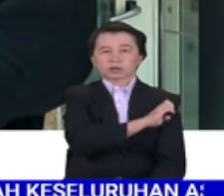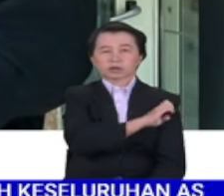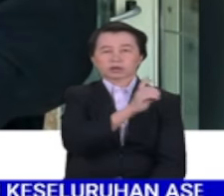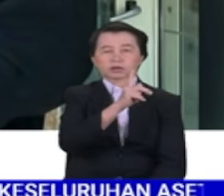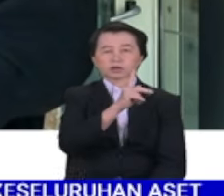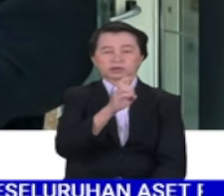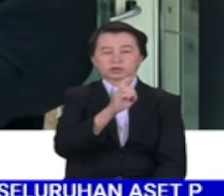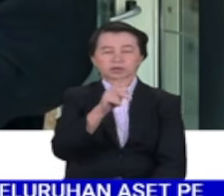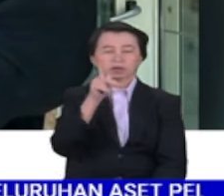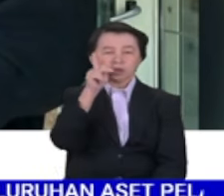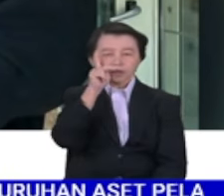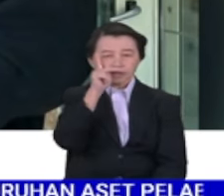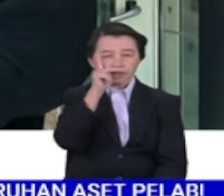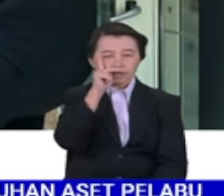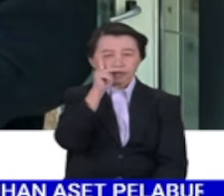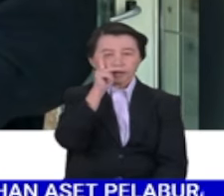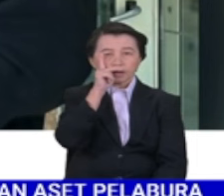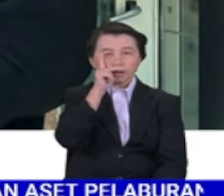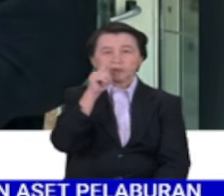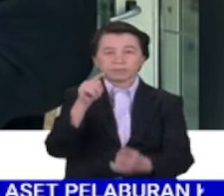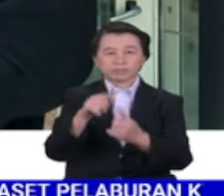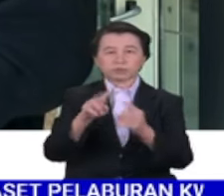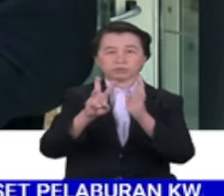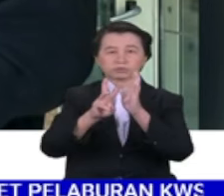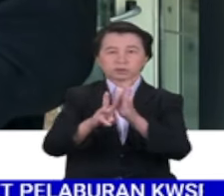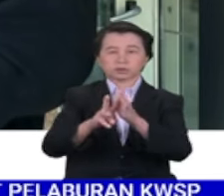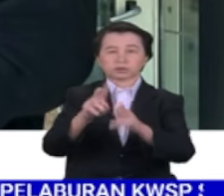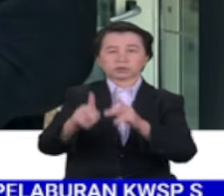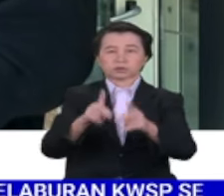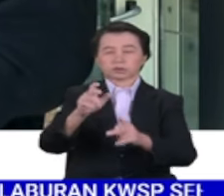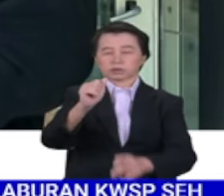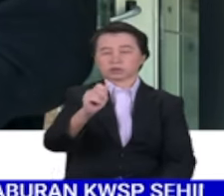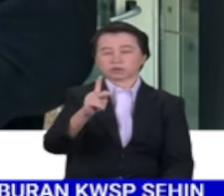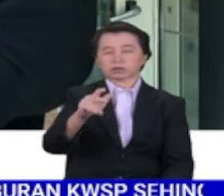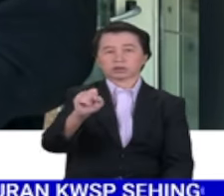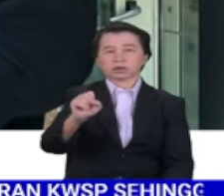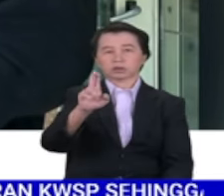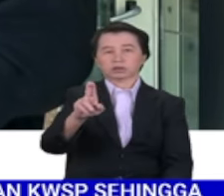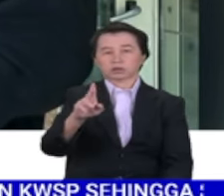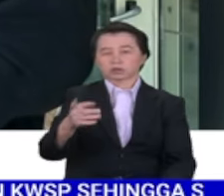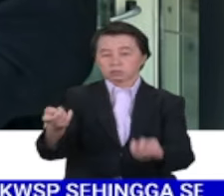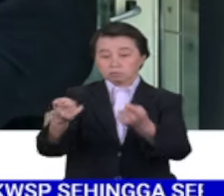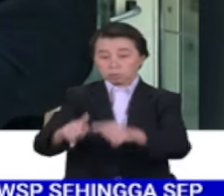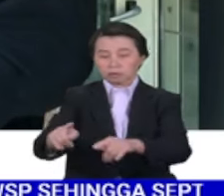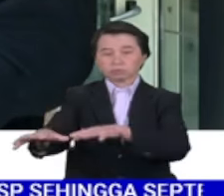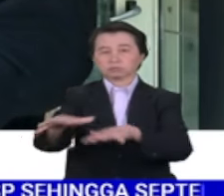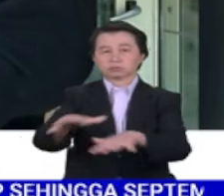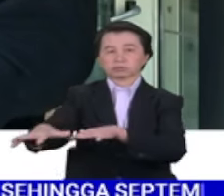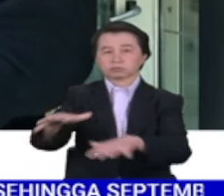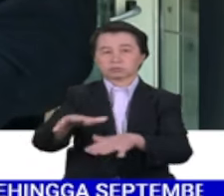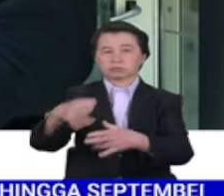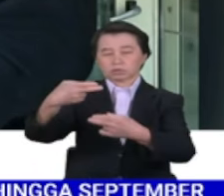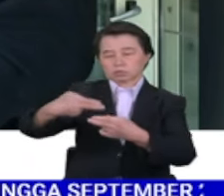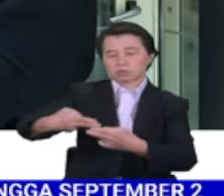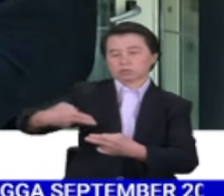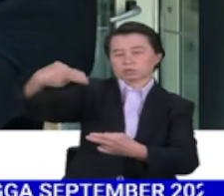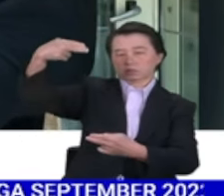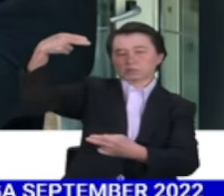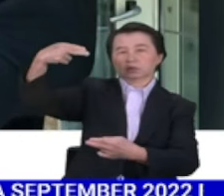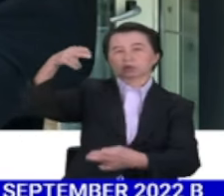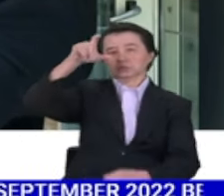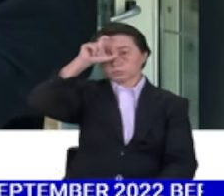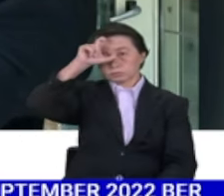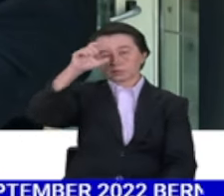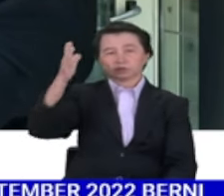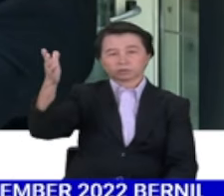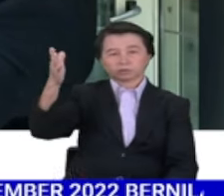eksekutif sekali kepada wakil penduduk asli yang ditimpa gempa bumi di sebuah hotel di antalya